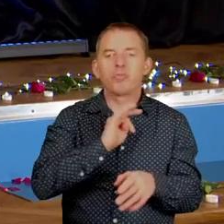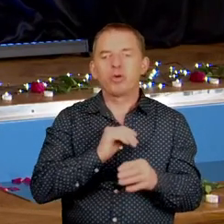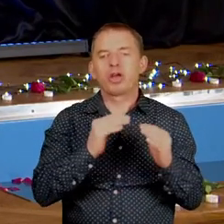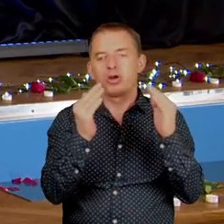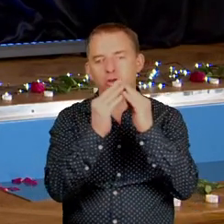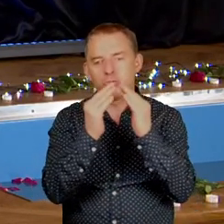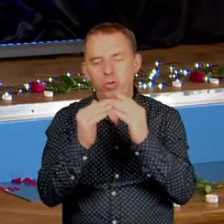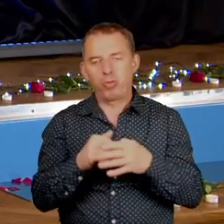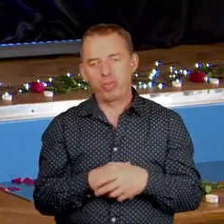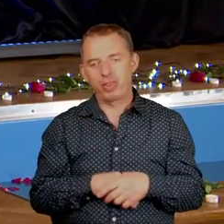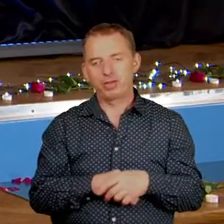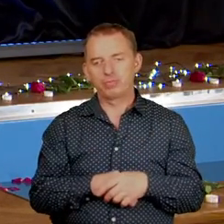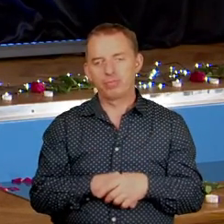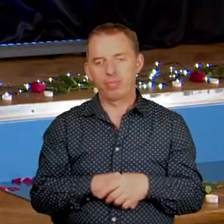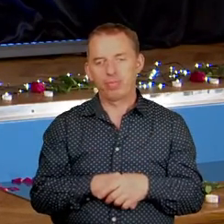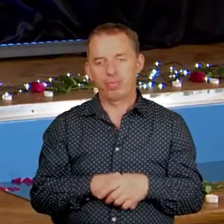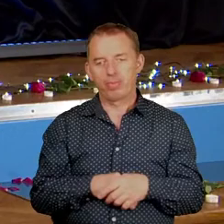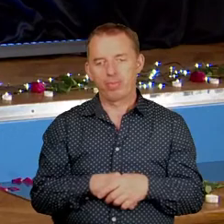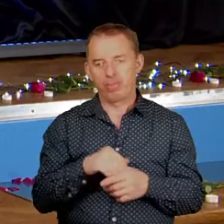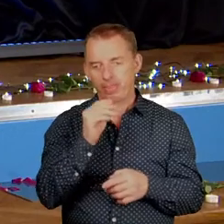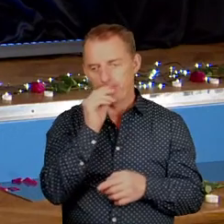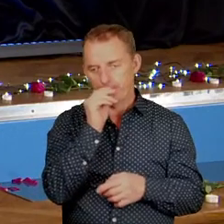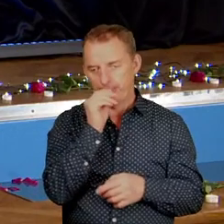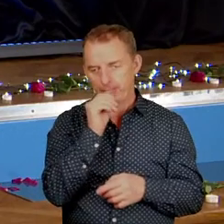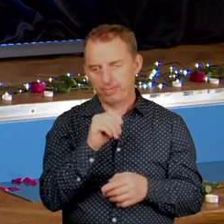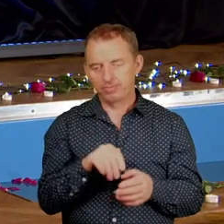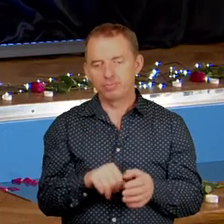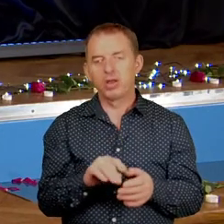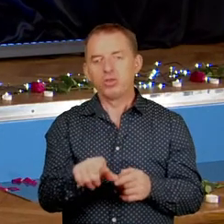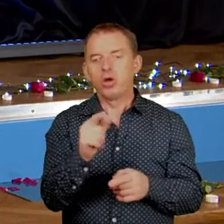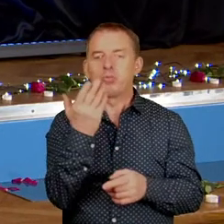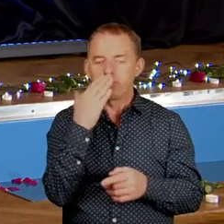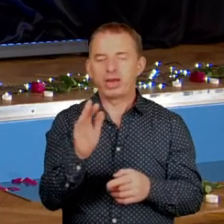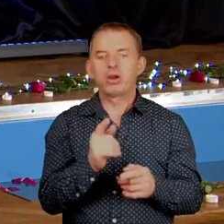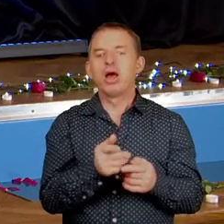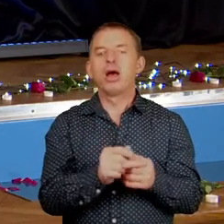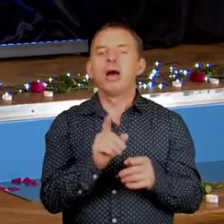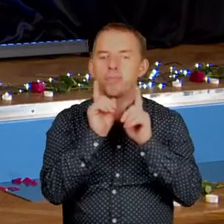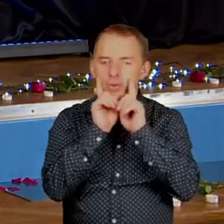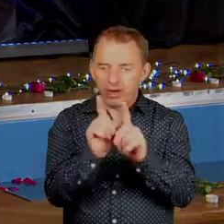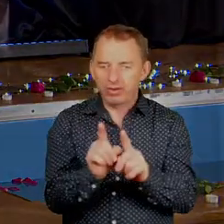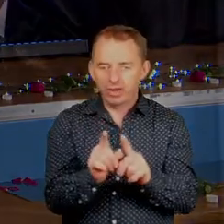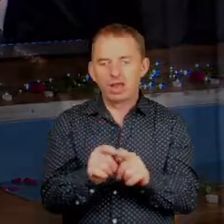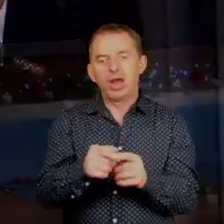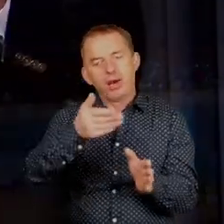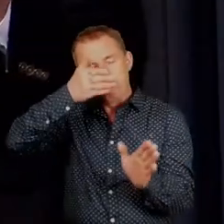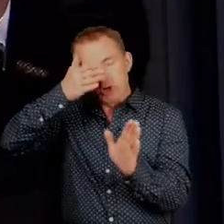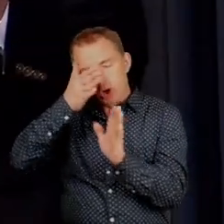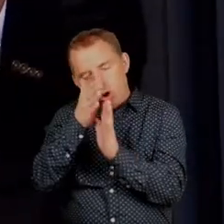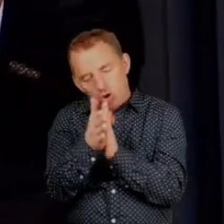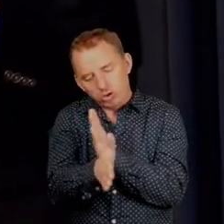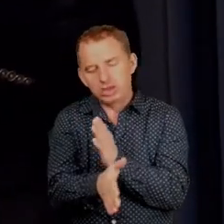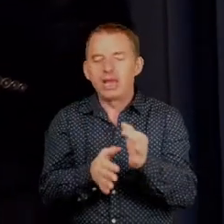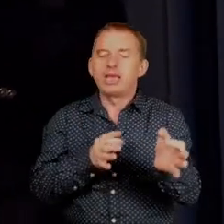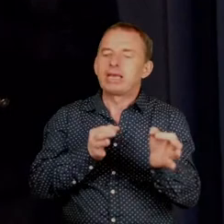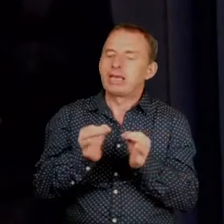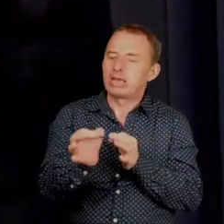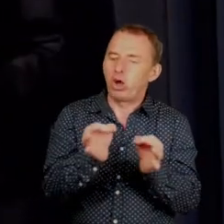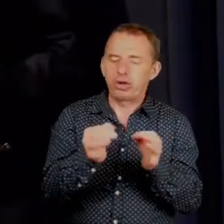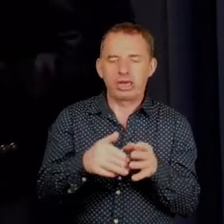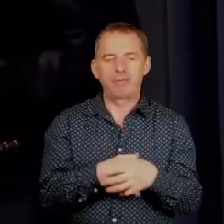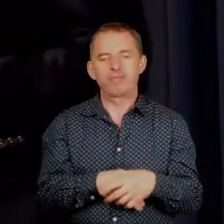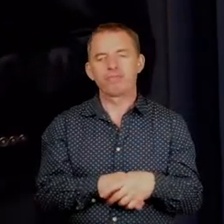truth in that little child's story. Coś bardzo prawdziwego jest w tej prostej historii. Every day when we walk with